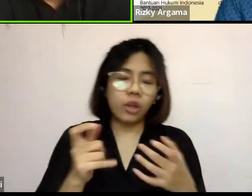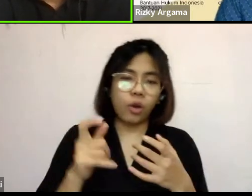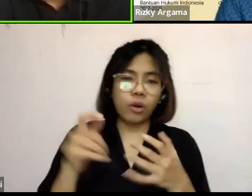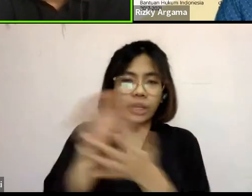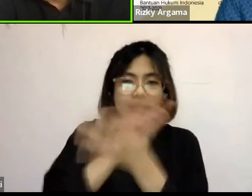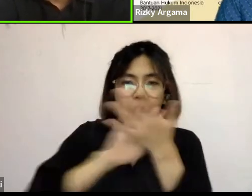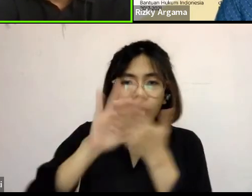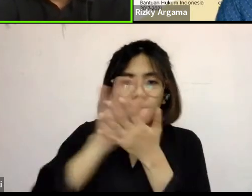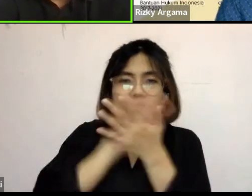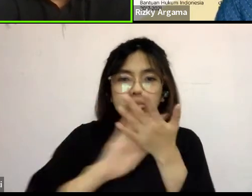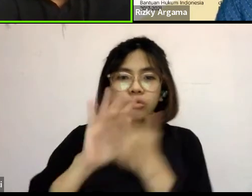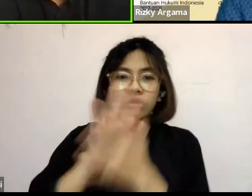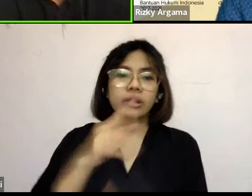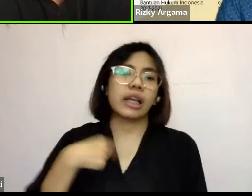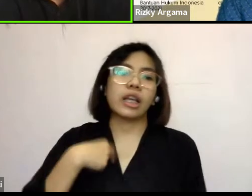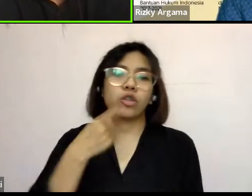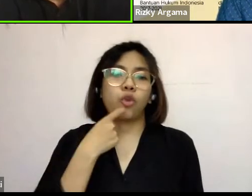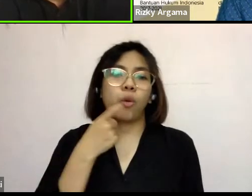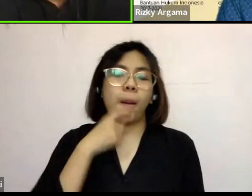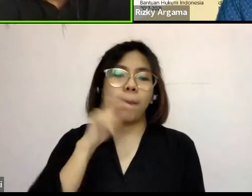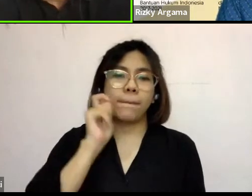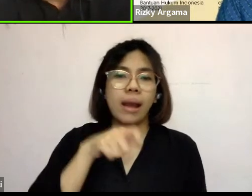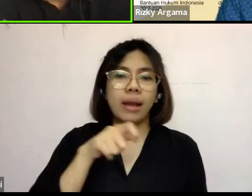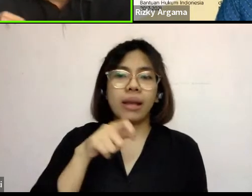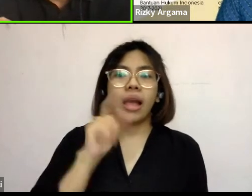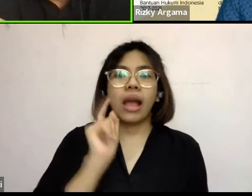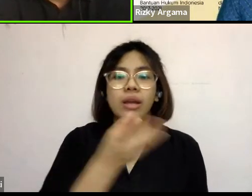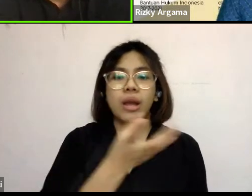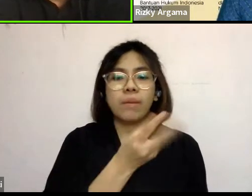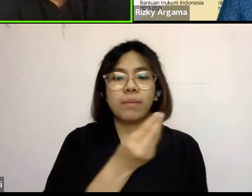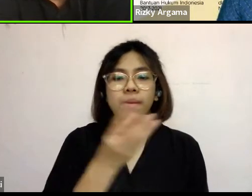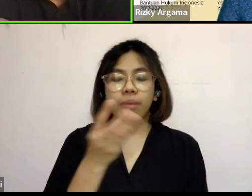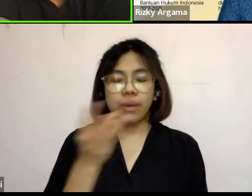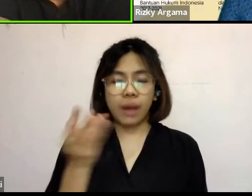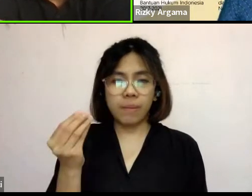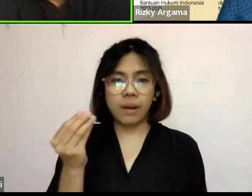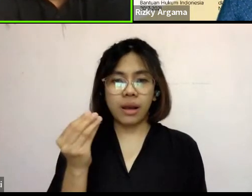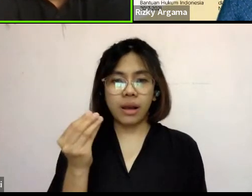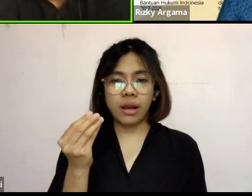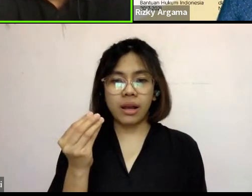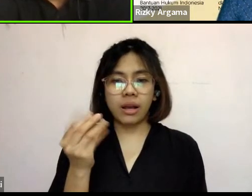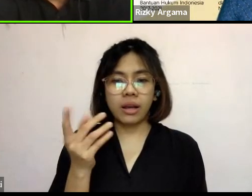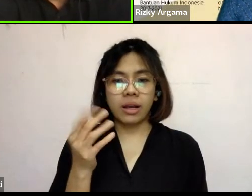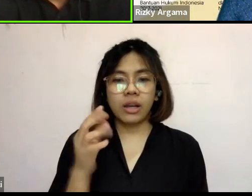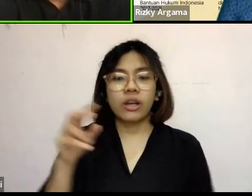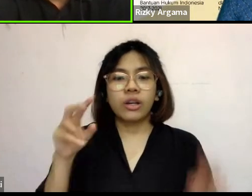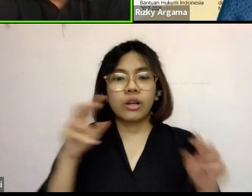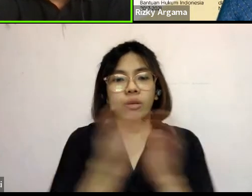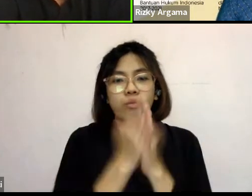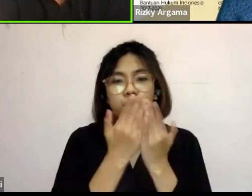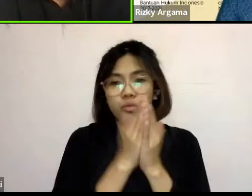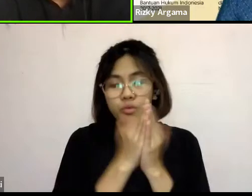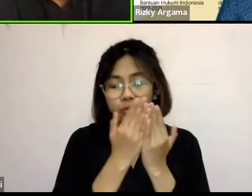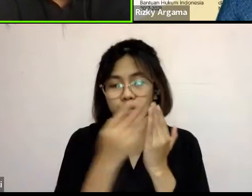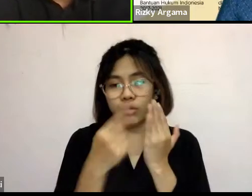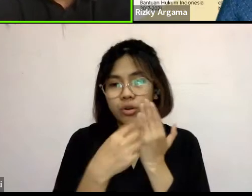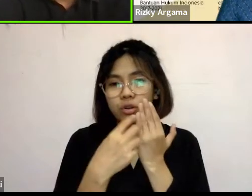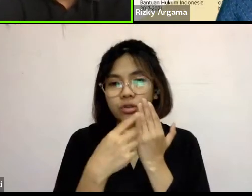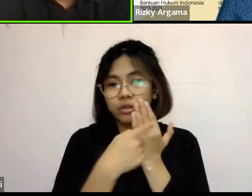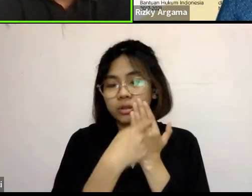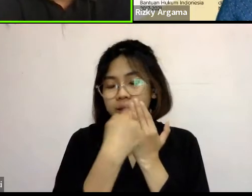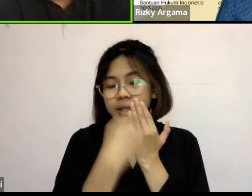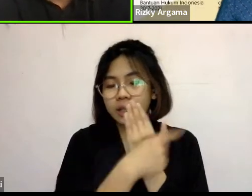saya akan menggunakan beberapa kebetulan ada beberapa eh apa judul buku non hukum